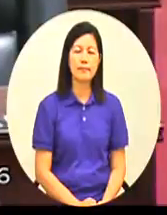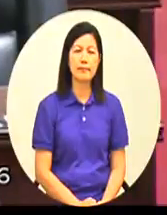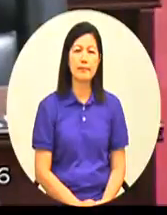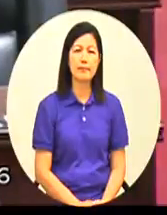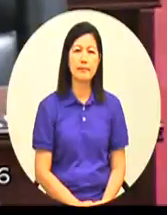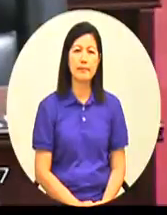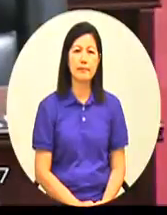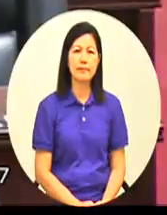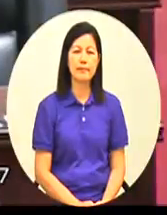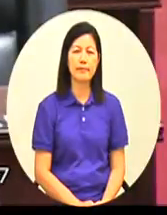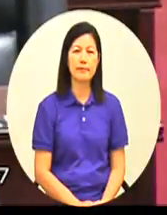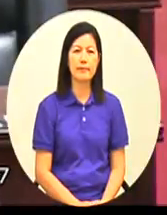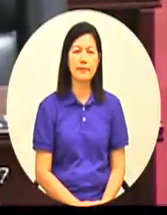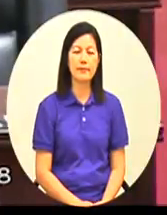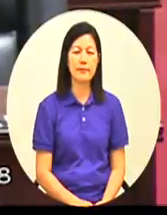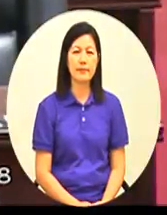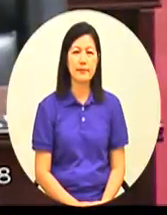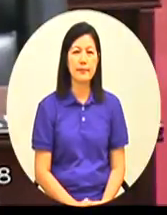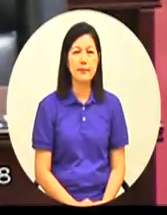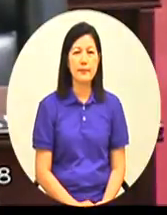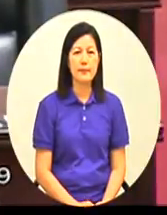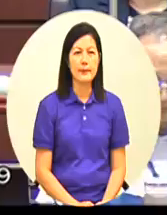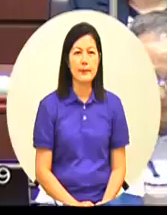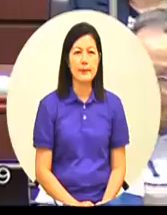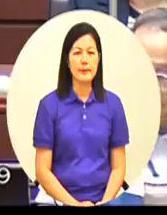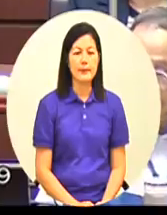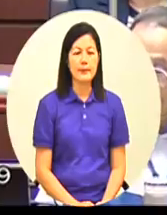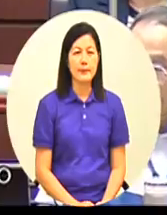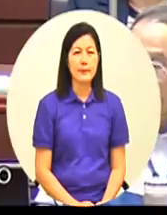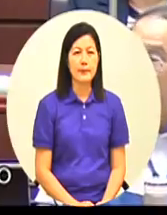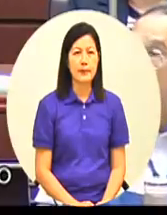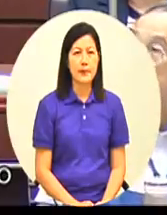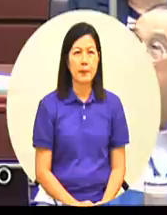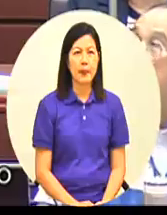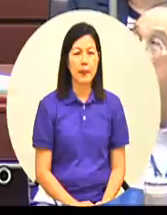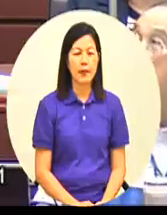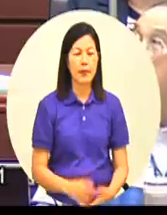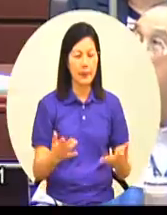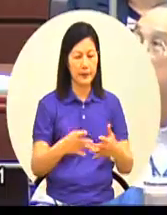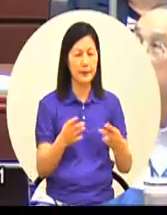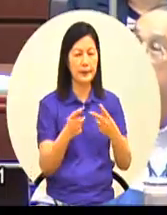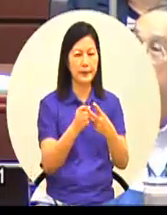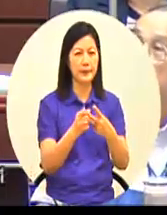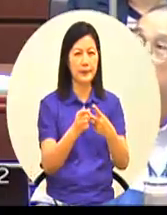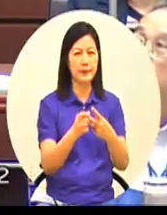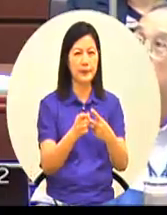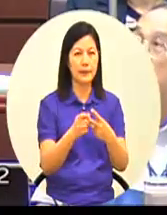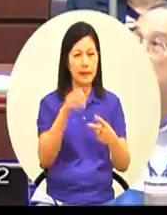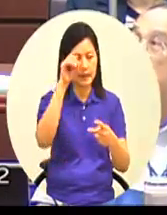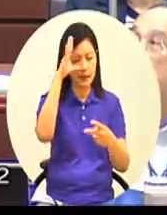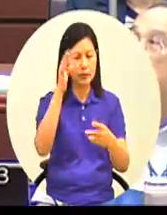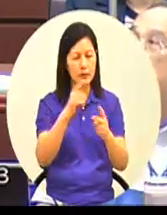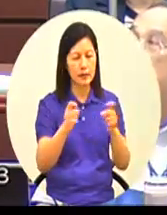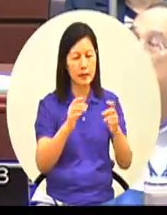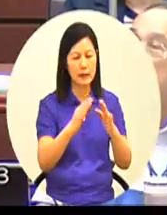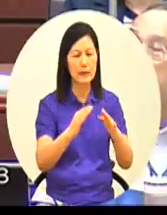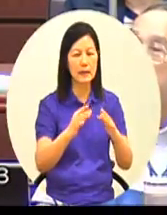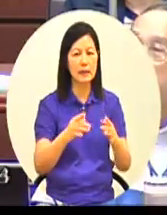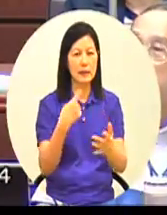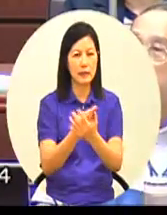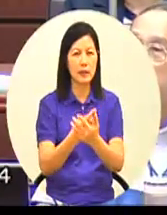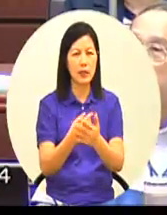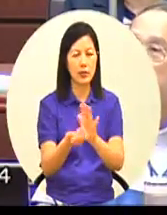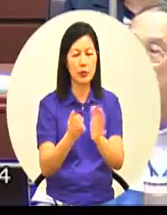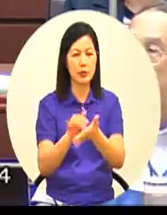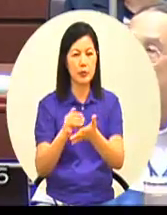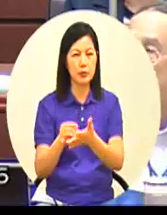好，严考会主委。 跟议员报告，议员有两个问题，一个是智慧城市，一个是餐饮式预算。那关于这个